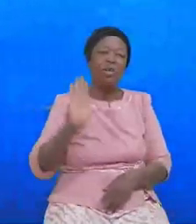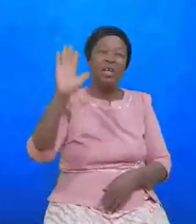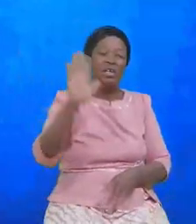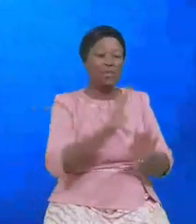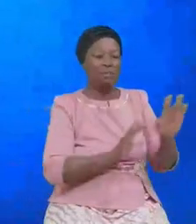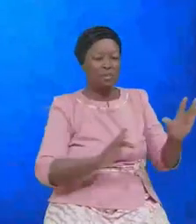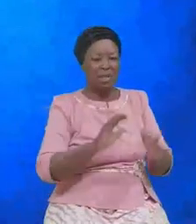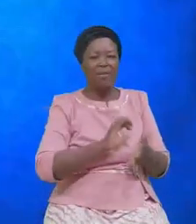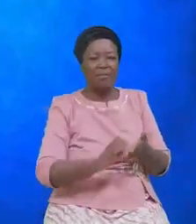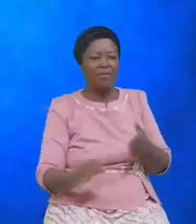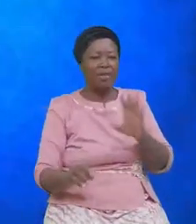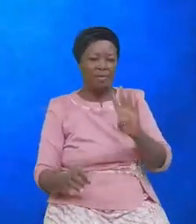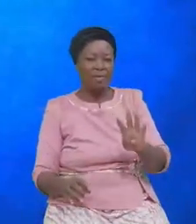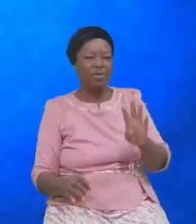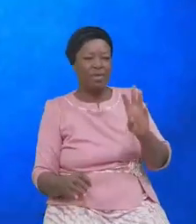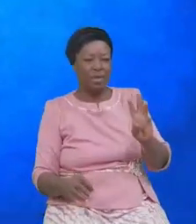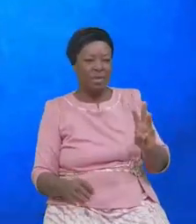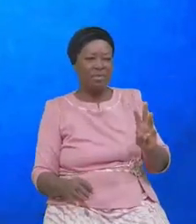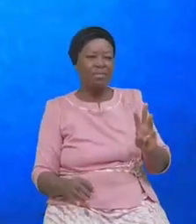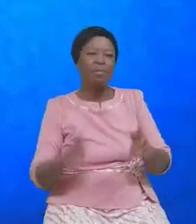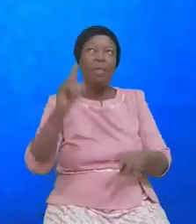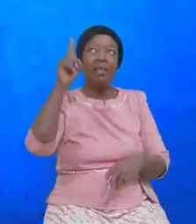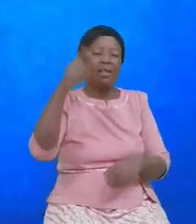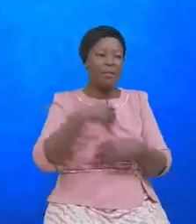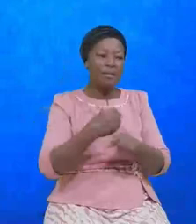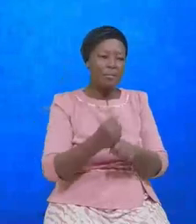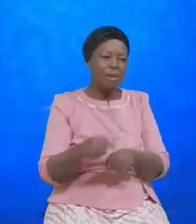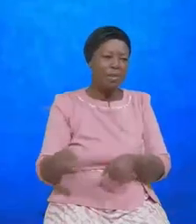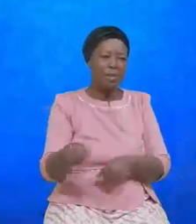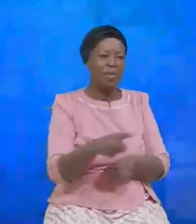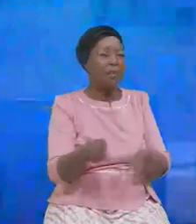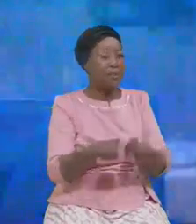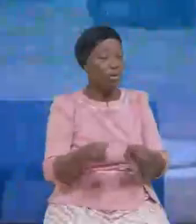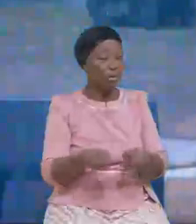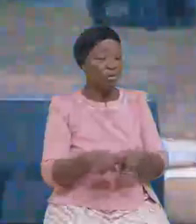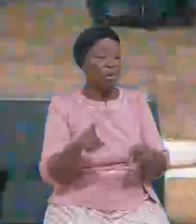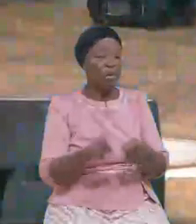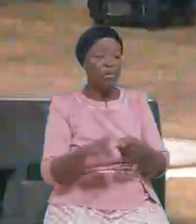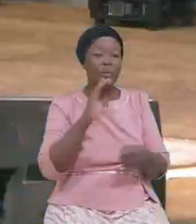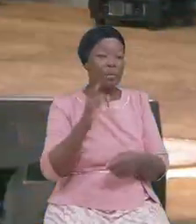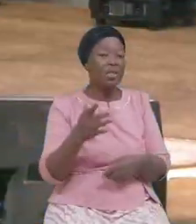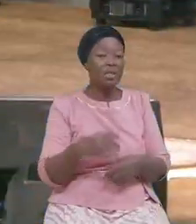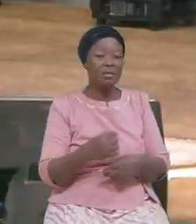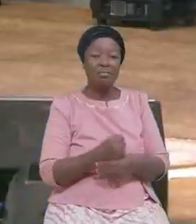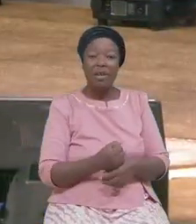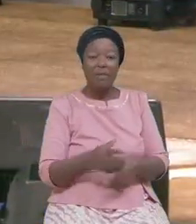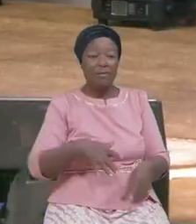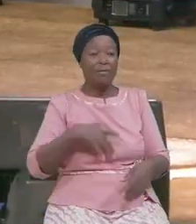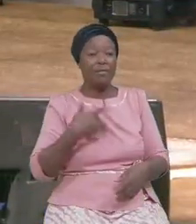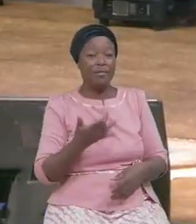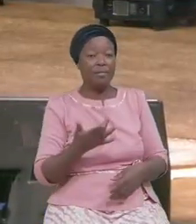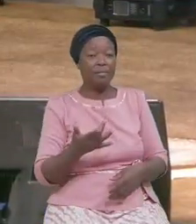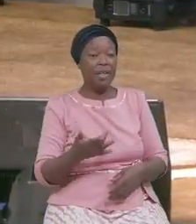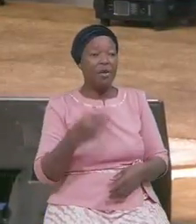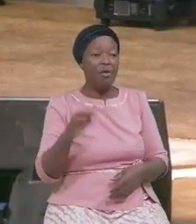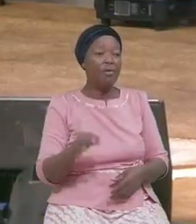Verset 46. Et il excita pour eux la compassion de tous ceux qui